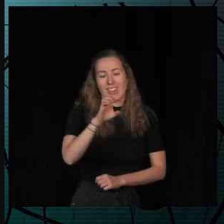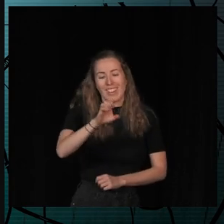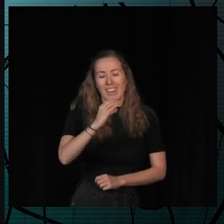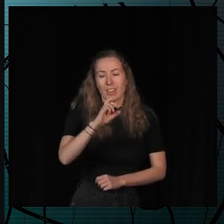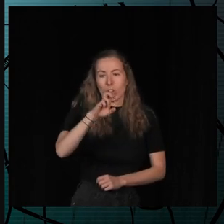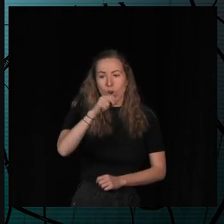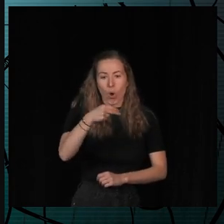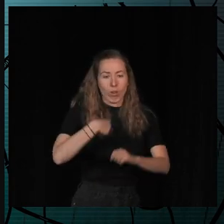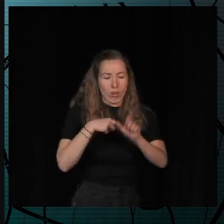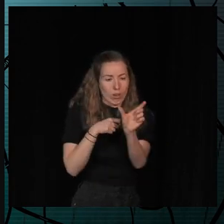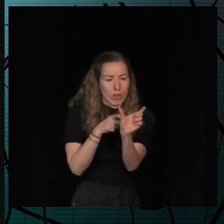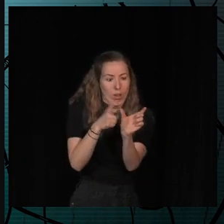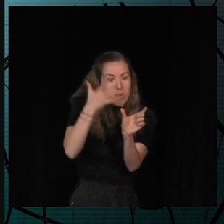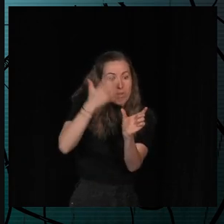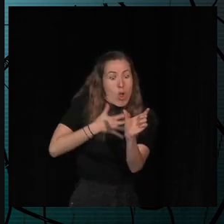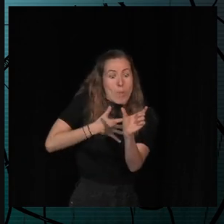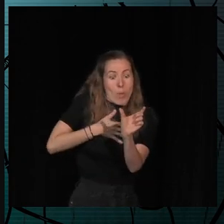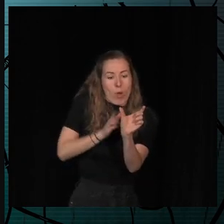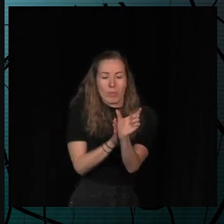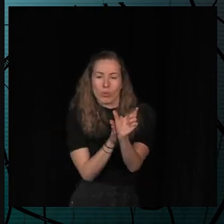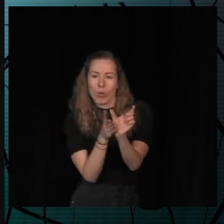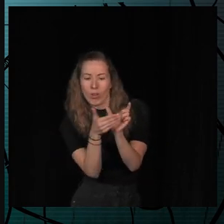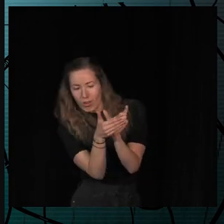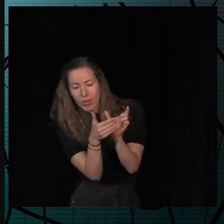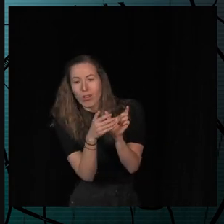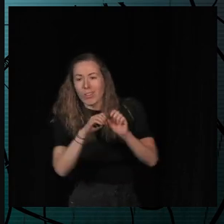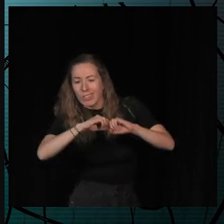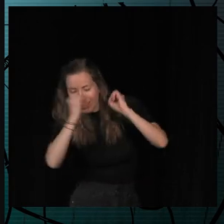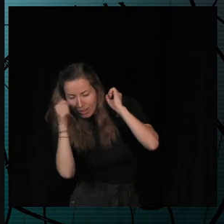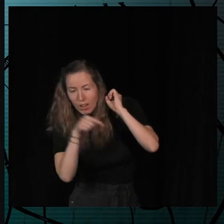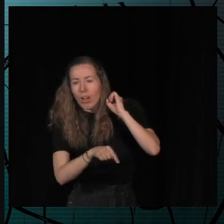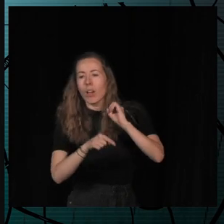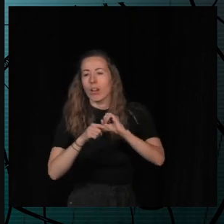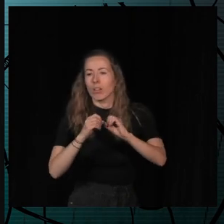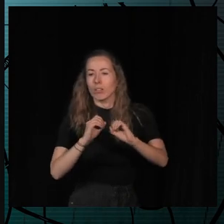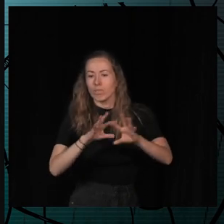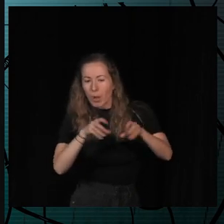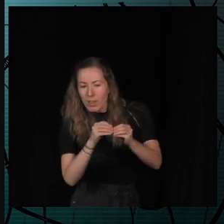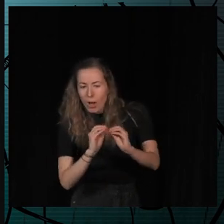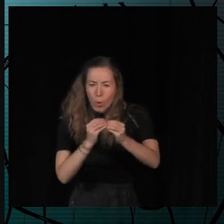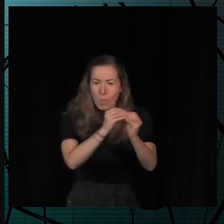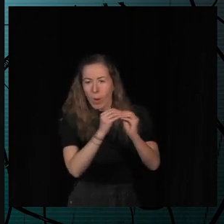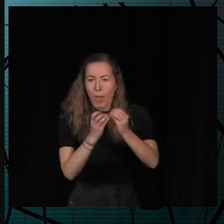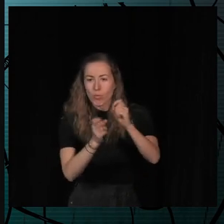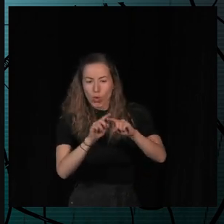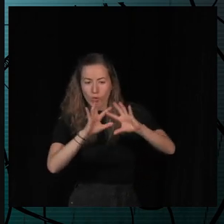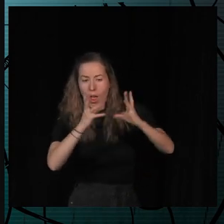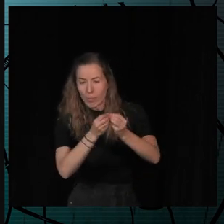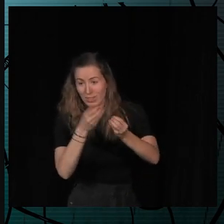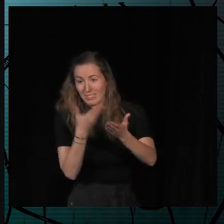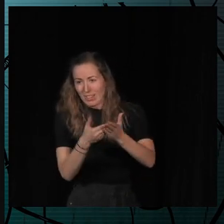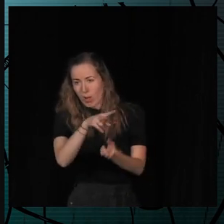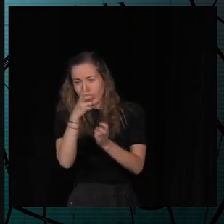poussées sur la dynamique familiale sur beaucoup de choses et alors moi je reçois aussi des parents